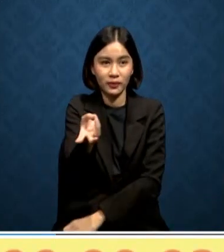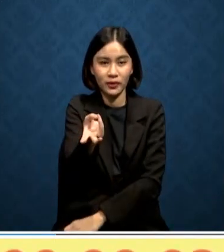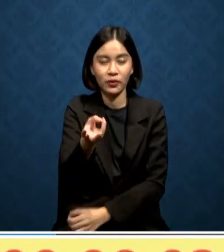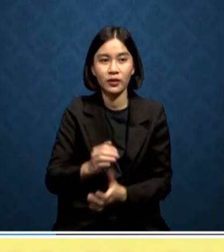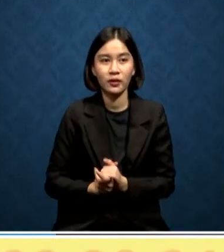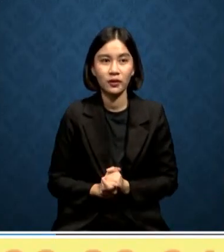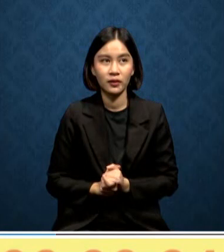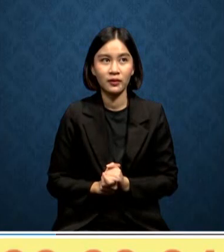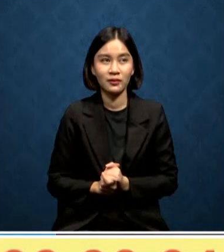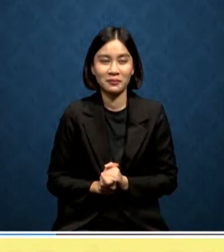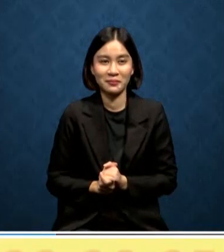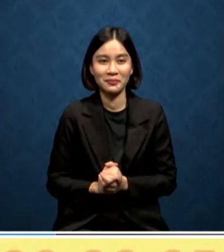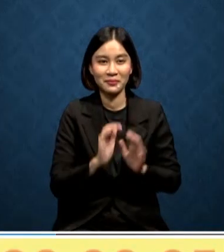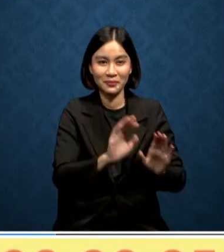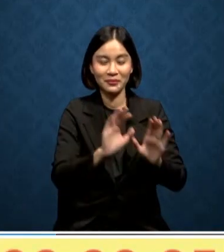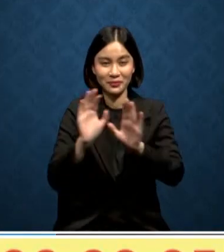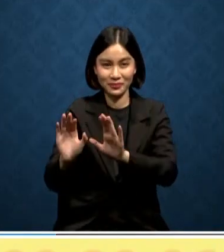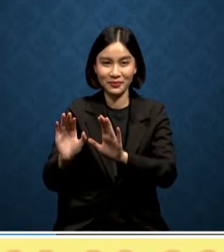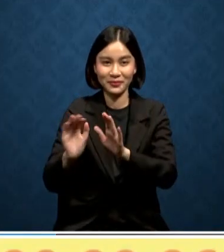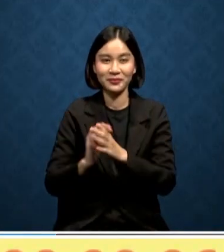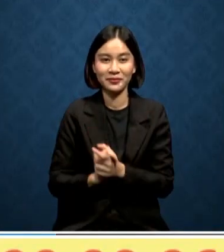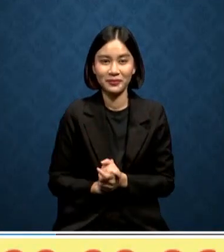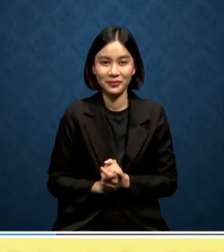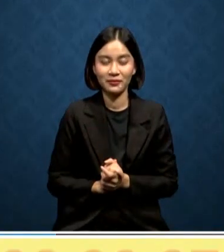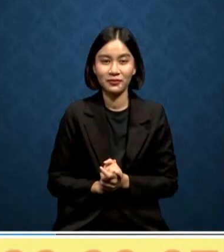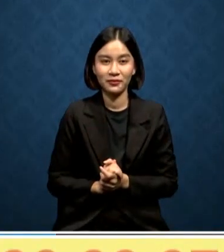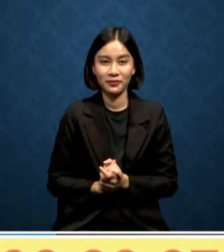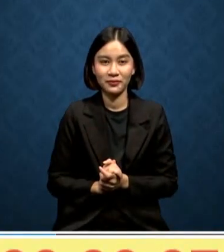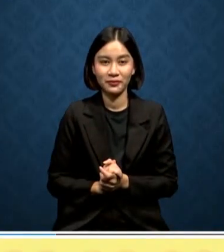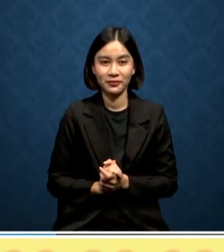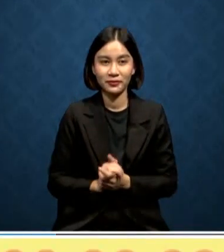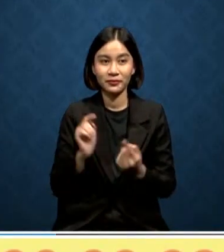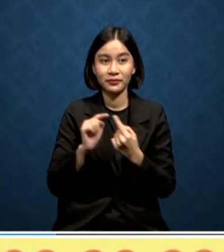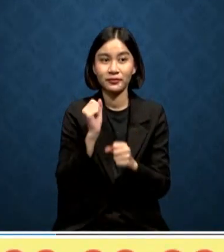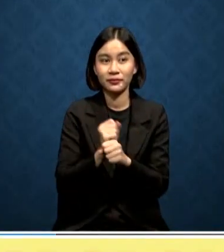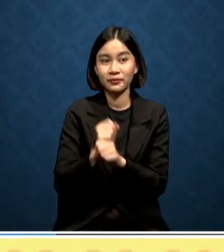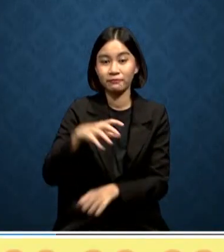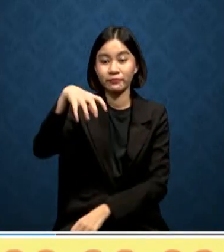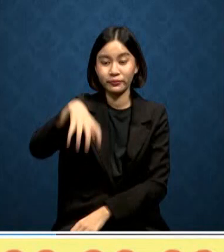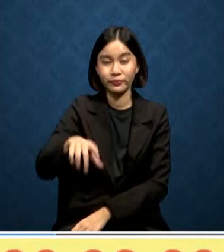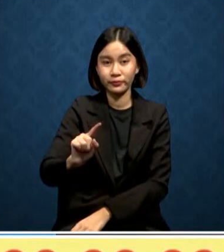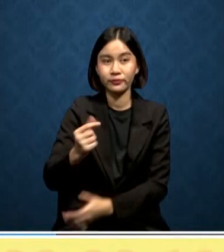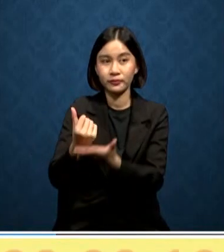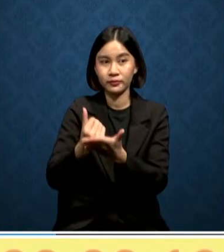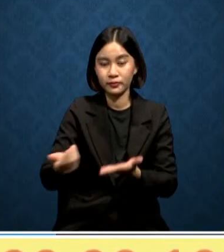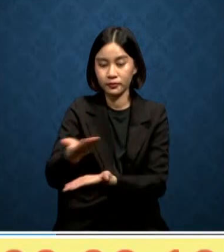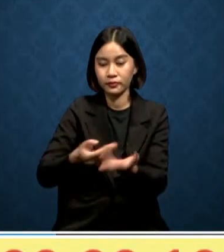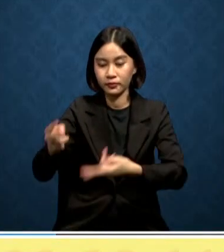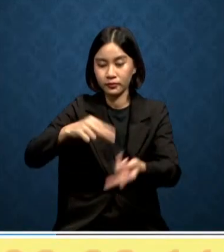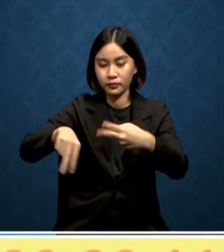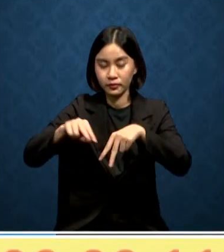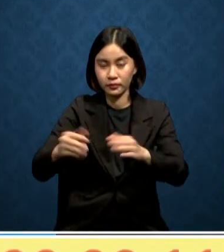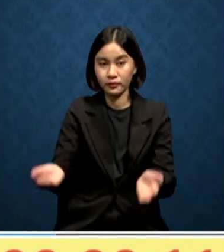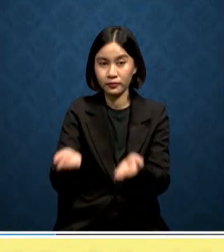ครับก็ขอฝากไว้ให้กับหน่วยงานต้นสังกัดได้โปรดดูแลและสนับส